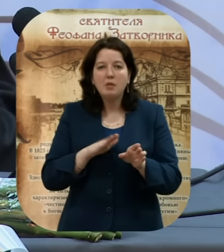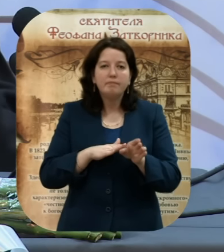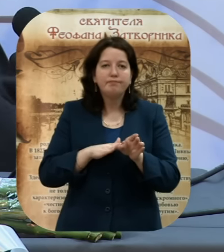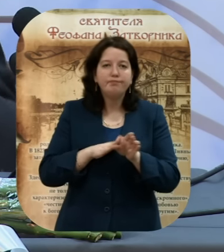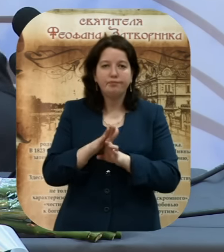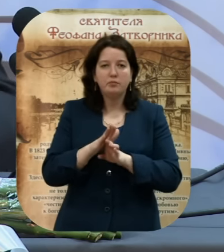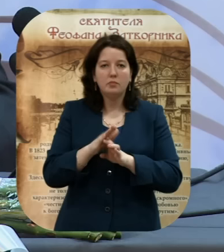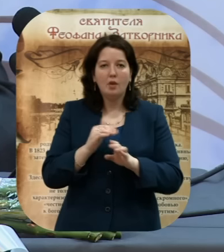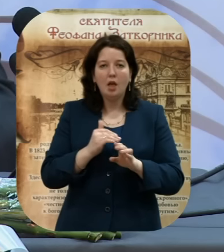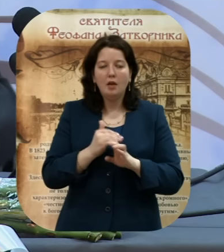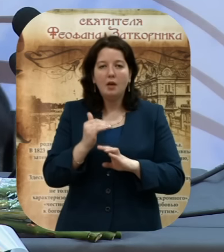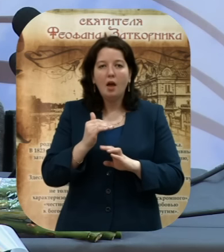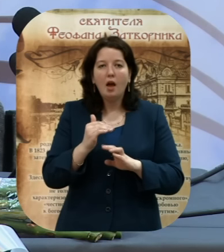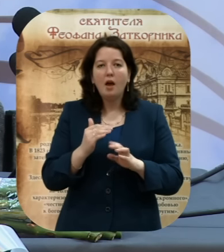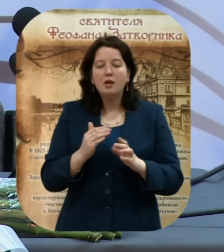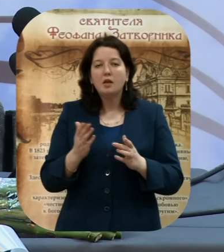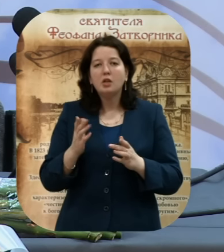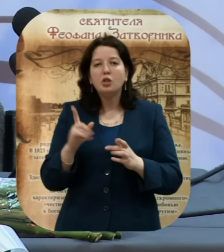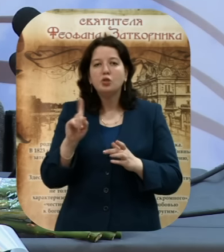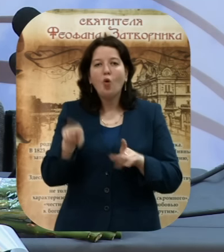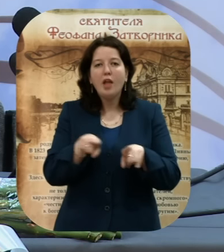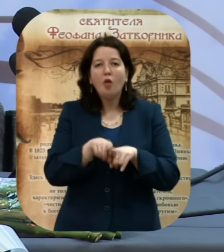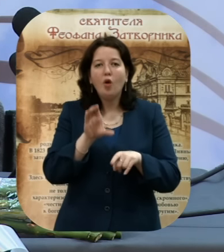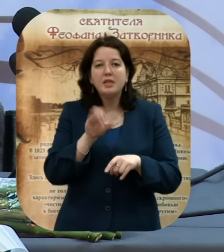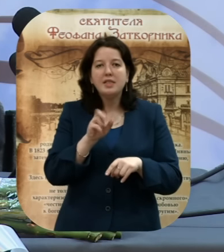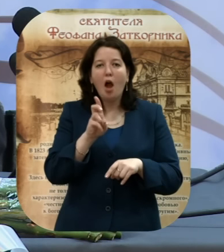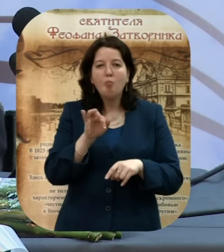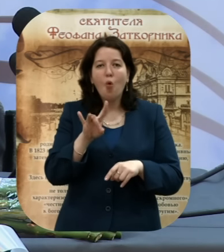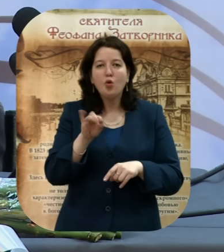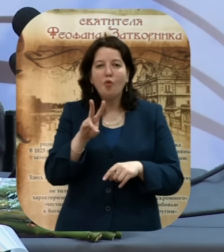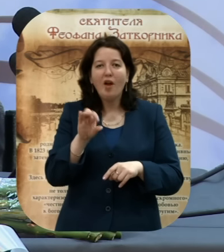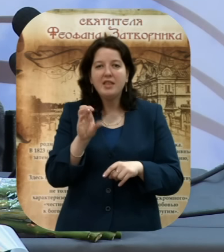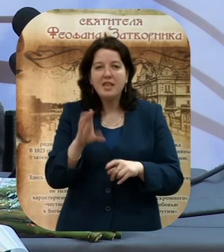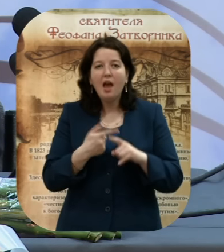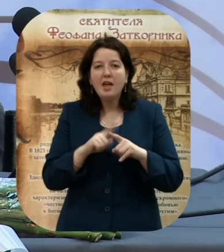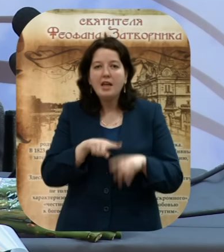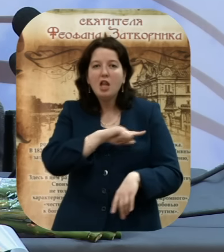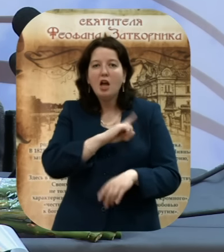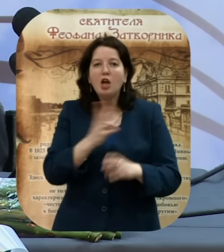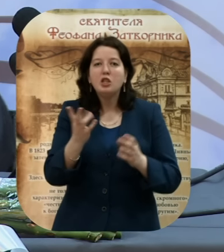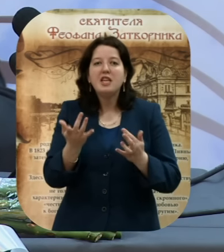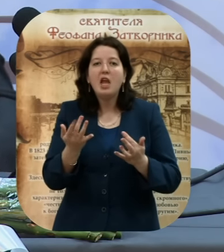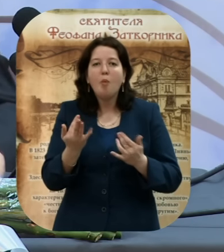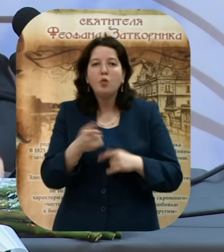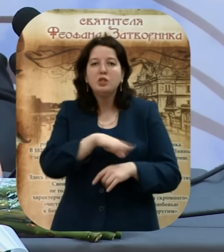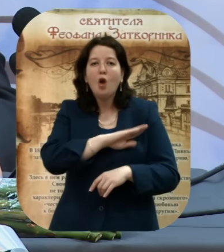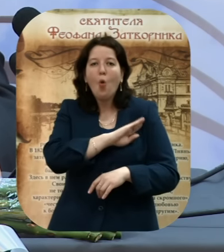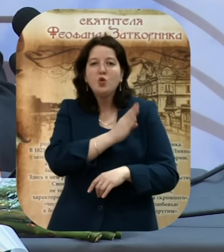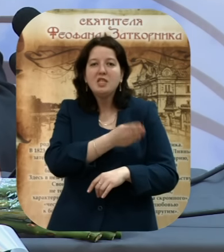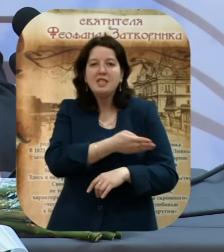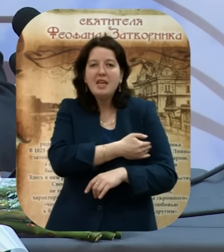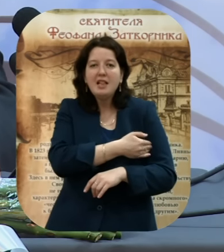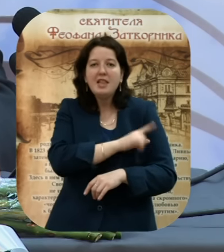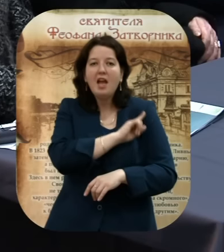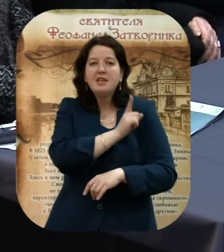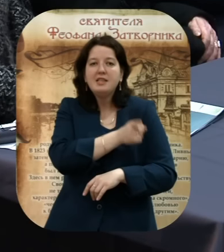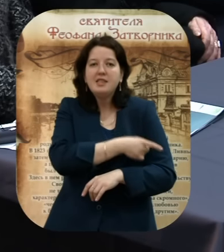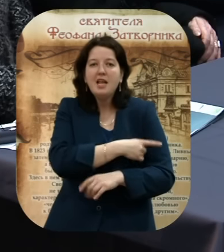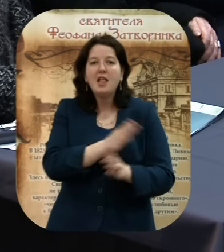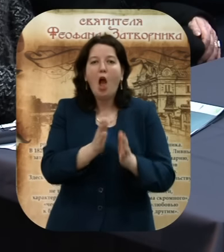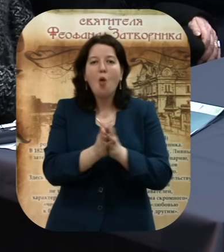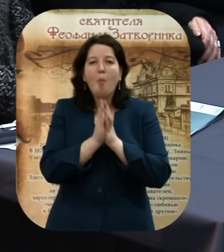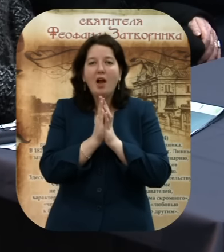В отношении соборования, значит, видите, что требуется? Усиленная молитва о человеке,